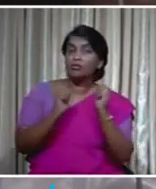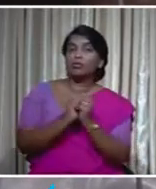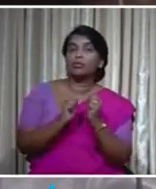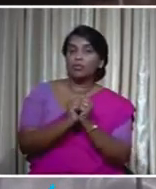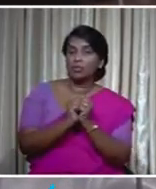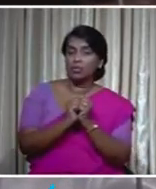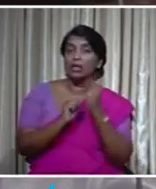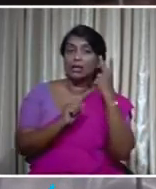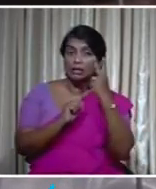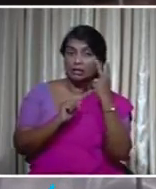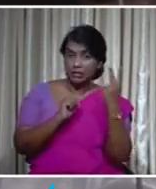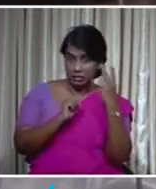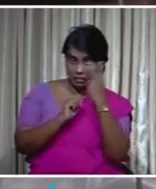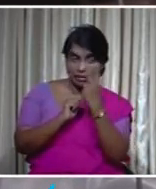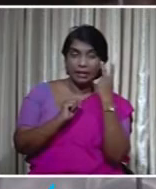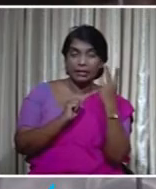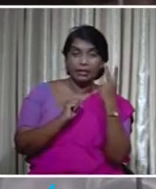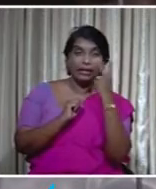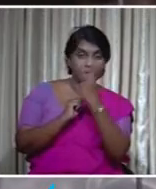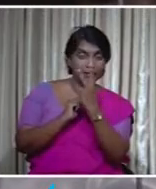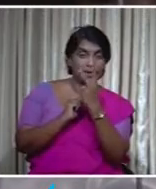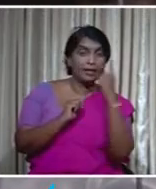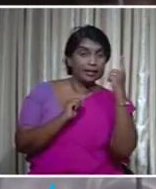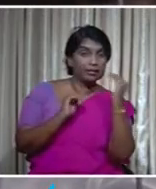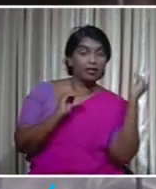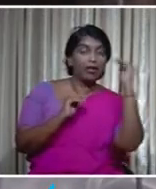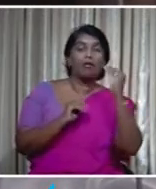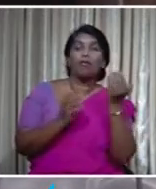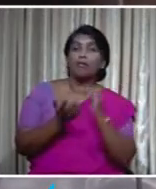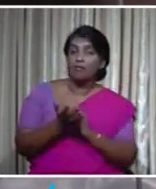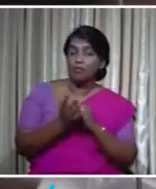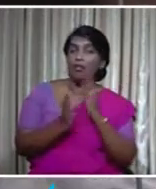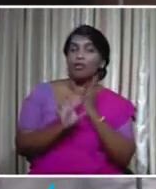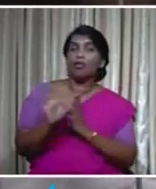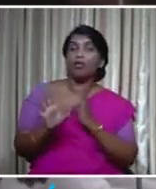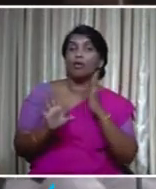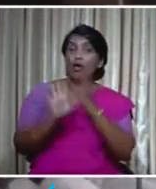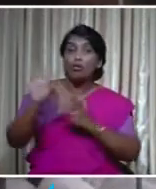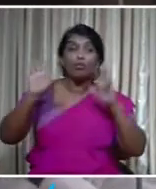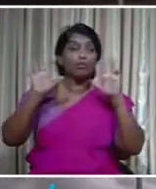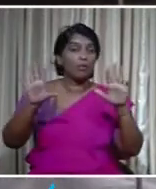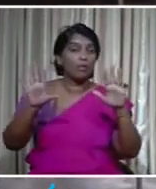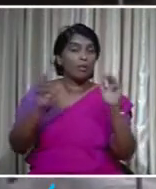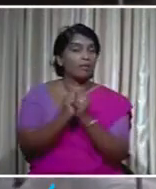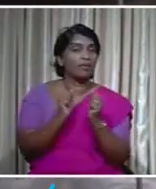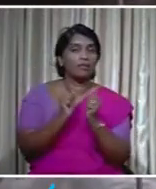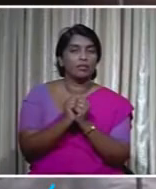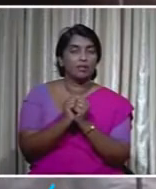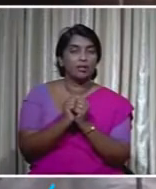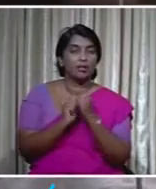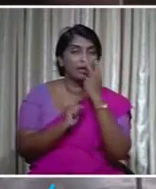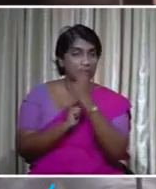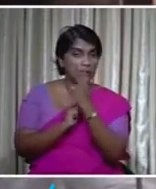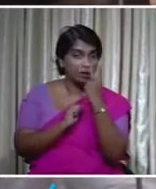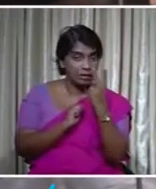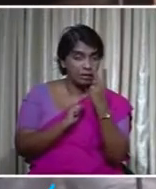இருந்து அவர் 2-1 போறதாக இருந்தால் அவர் 9 வருடங்கள் பணியாற்ற வேண்டும். 2-2 இருந்து